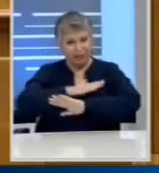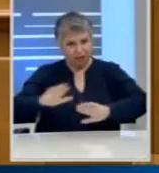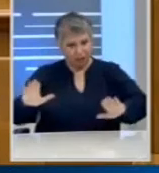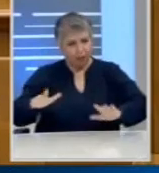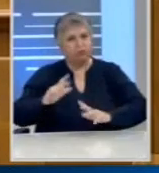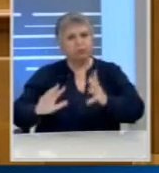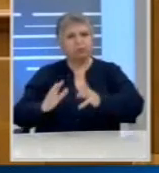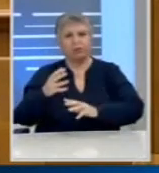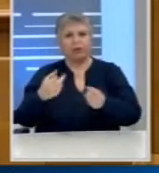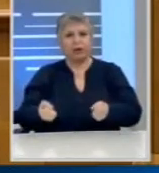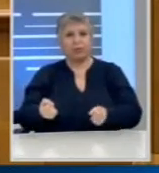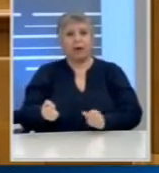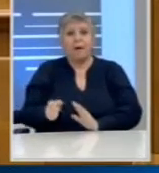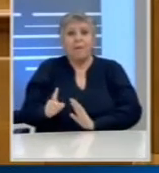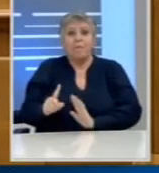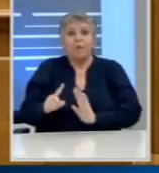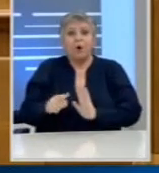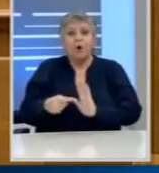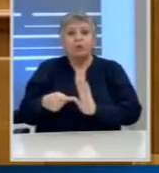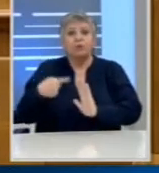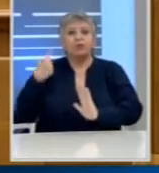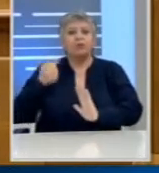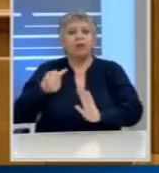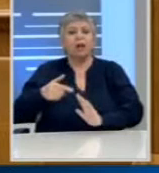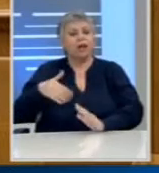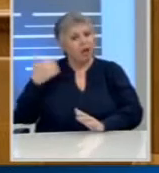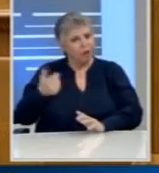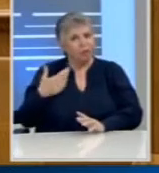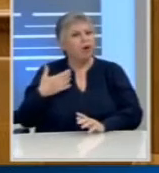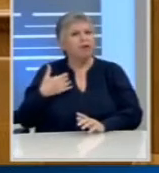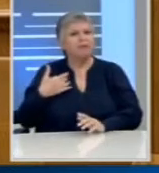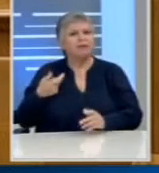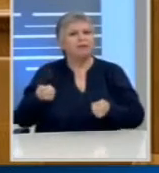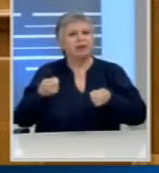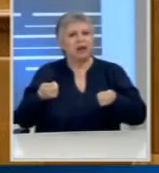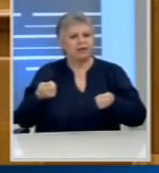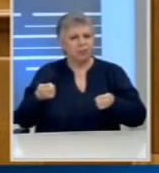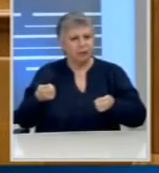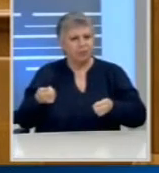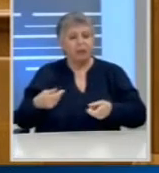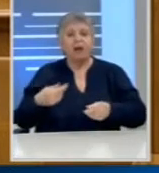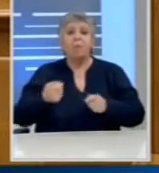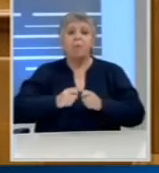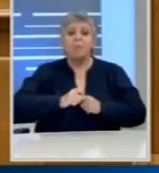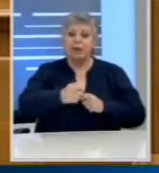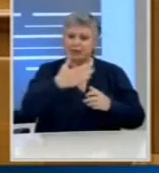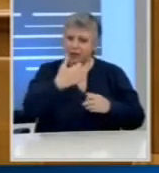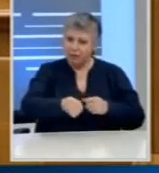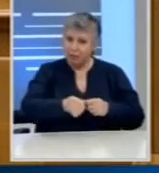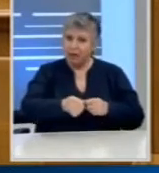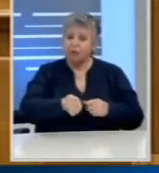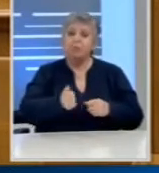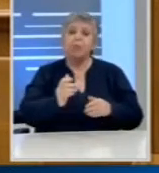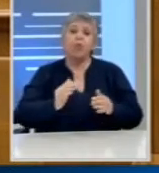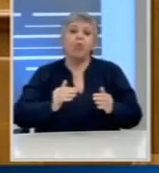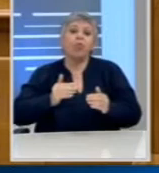που για πρώτη φορά έχουμε δώσει για μέτρα τα οποία θα ληφθούν μετά